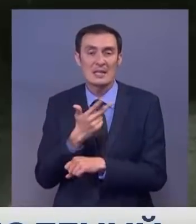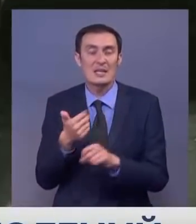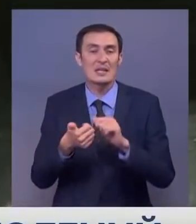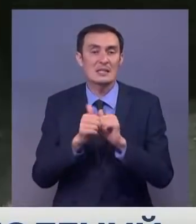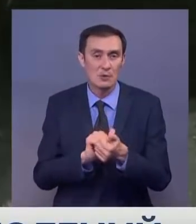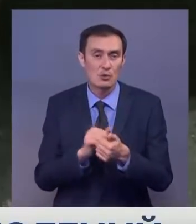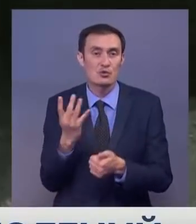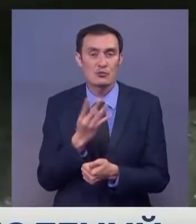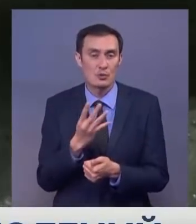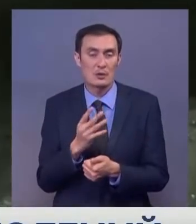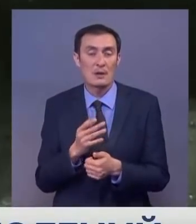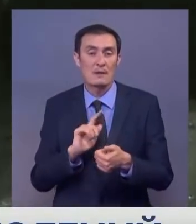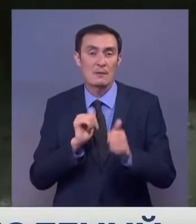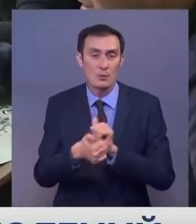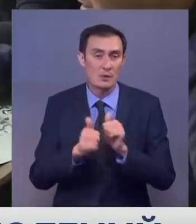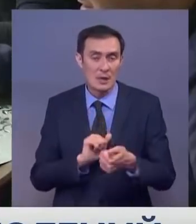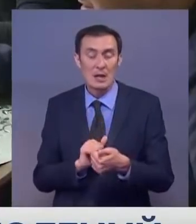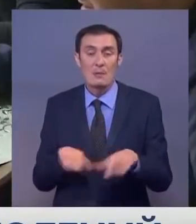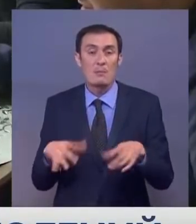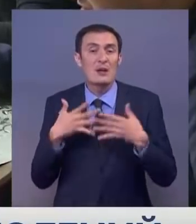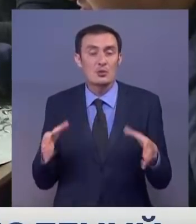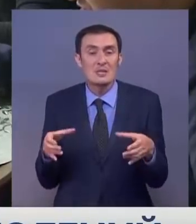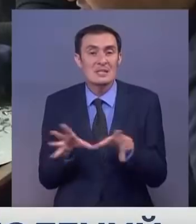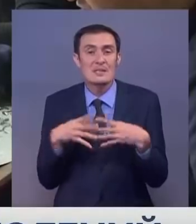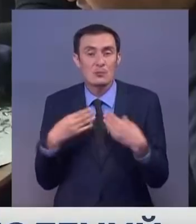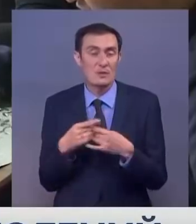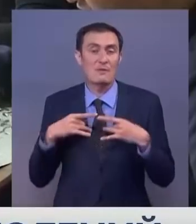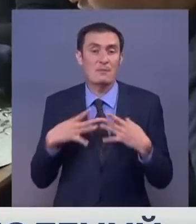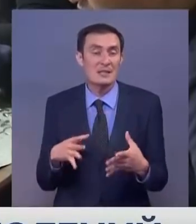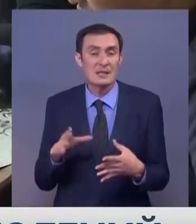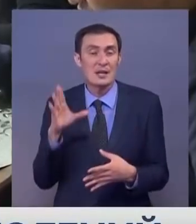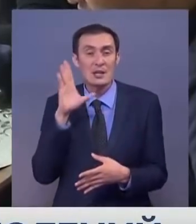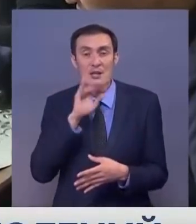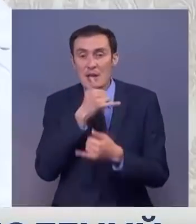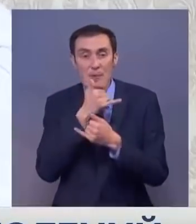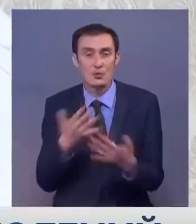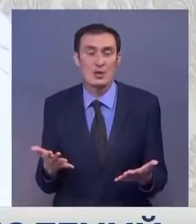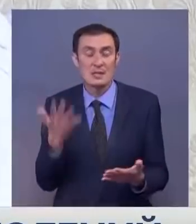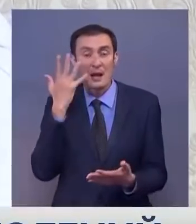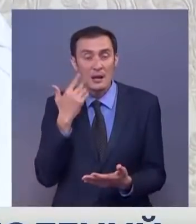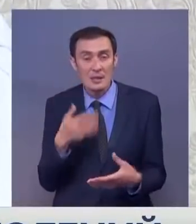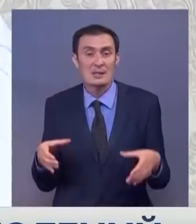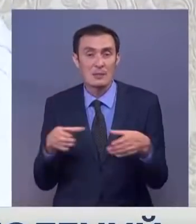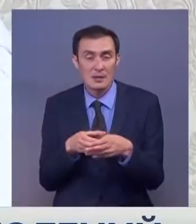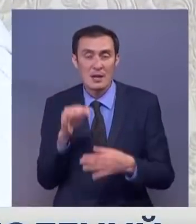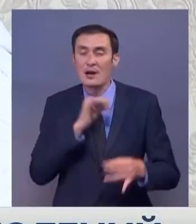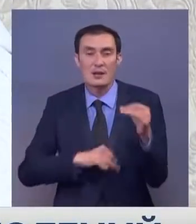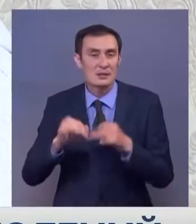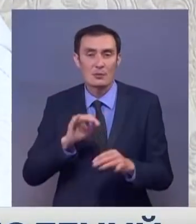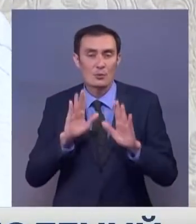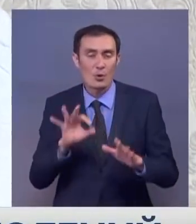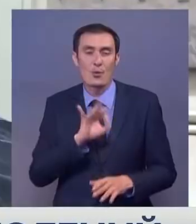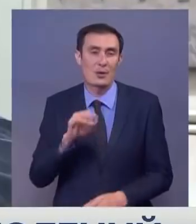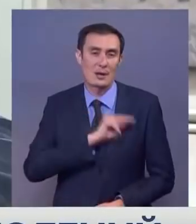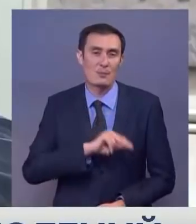смену, четвертый выходит. Собраться всей большой семье вместе даже в праздники почти никогда не получается. А когда собираются, разговоры о